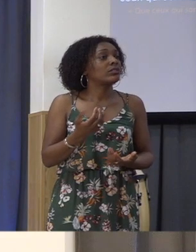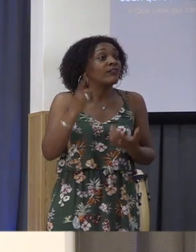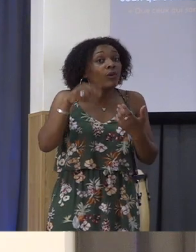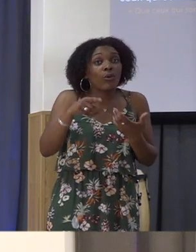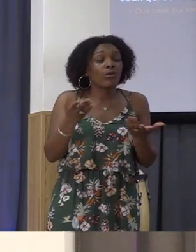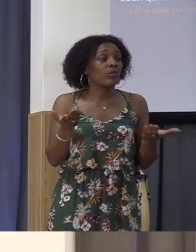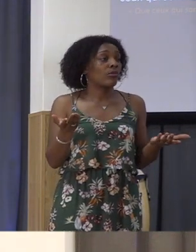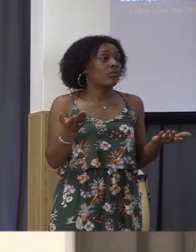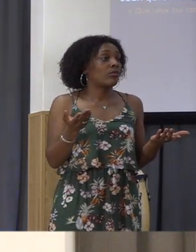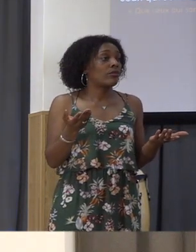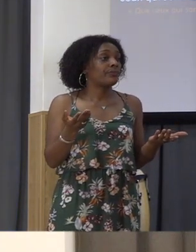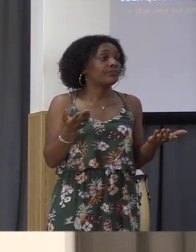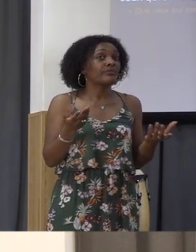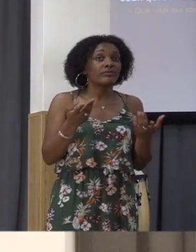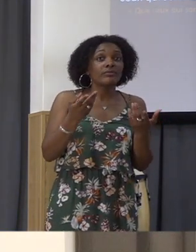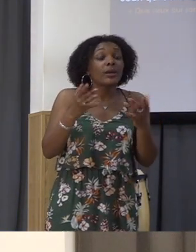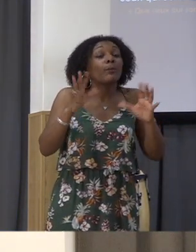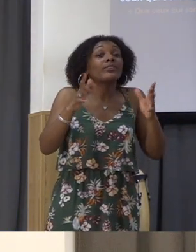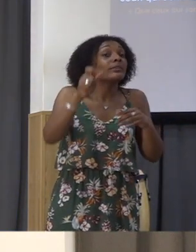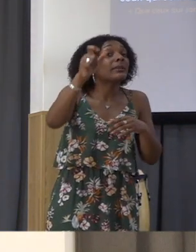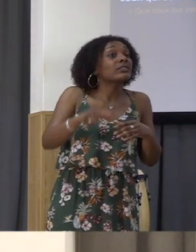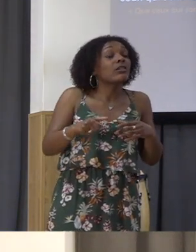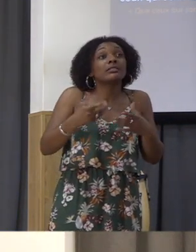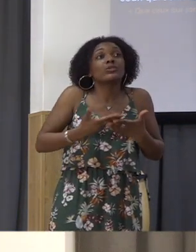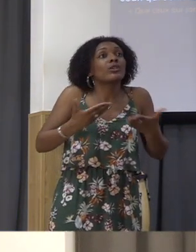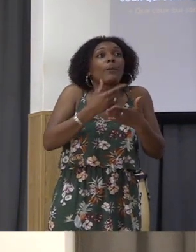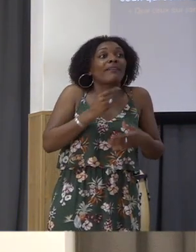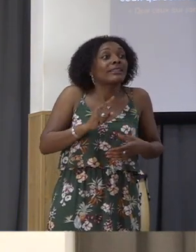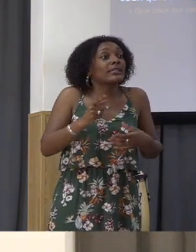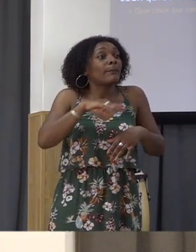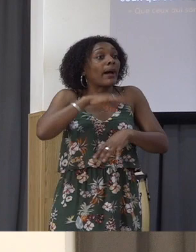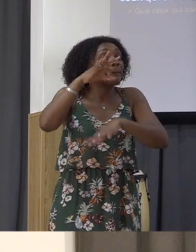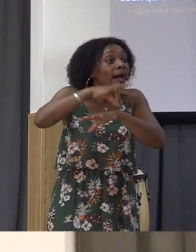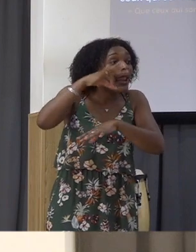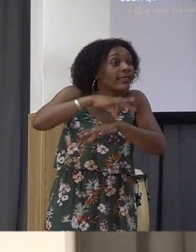On peut être en difficulté pour plusieurs raisons, parce qu'on est malade.